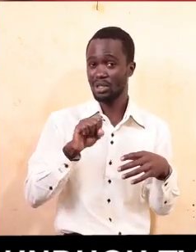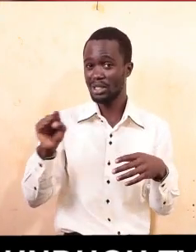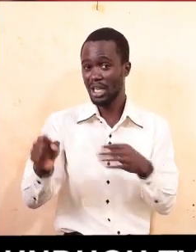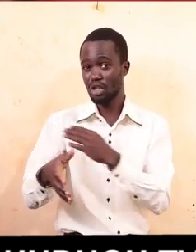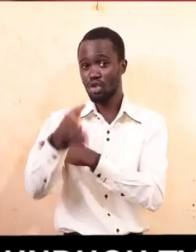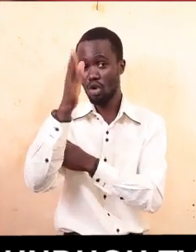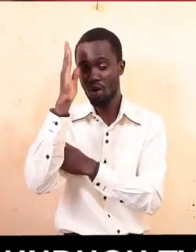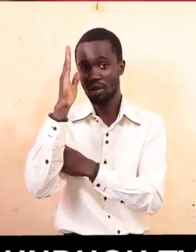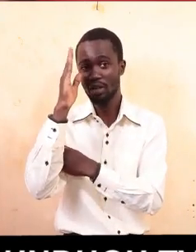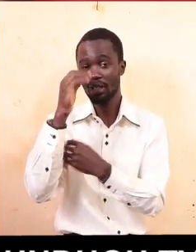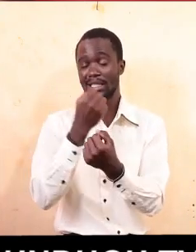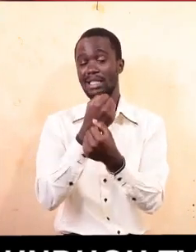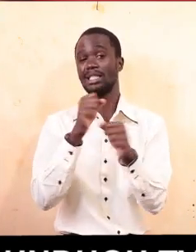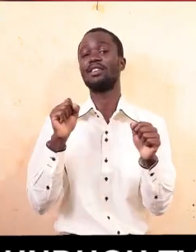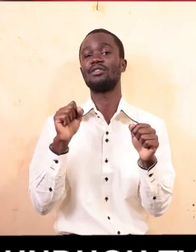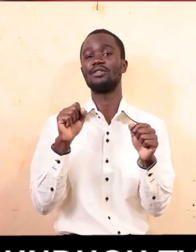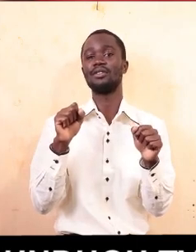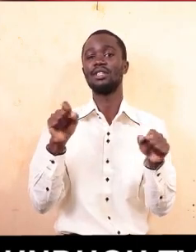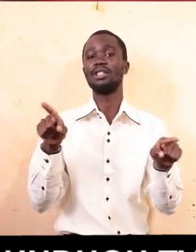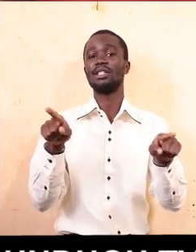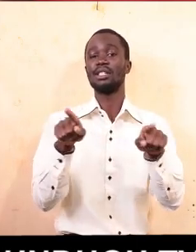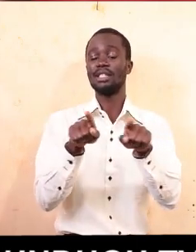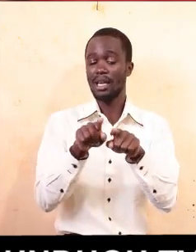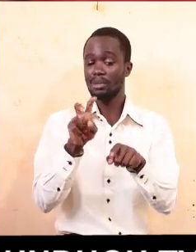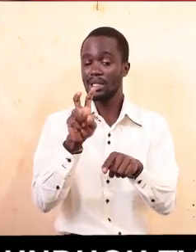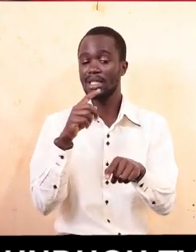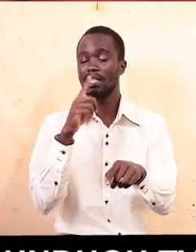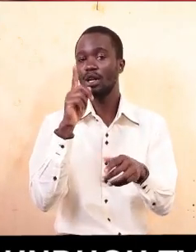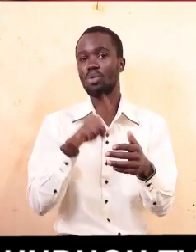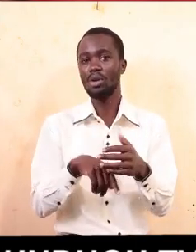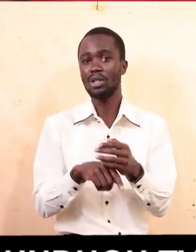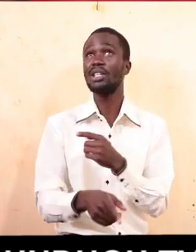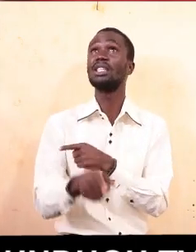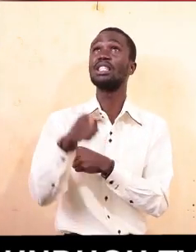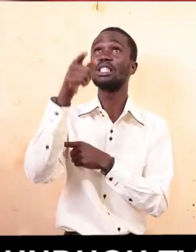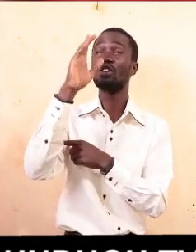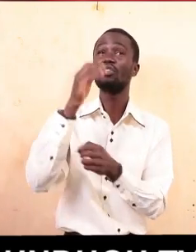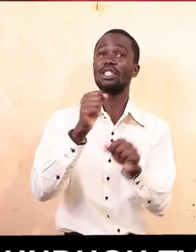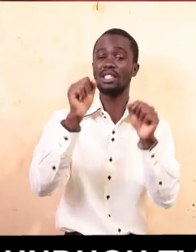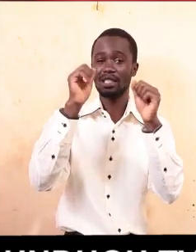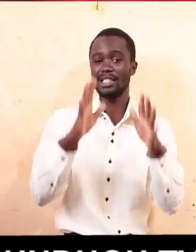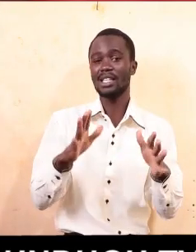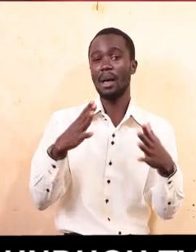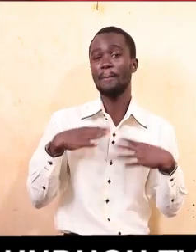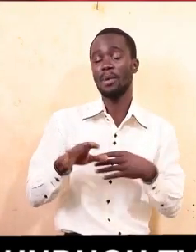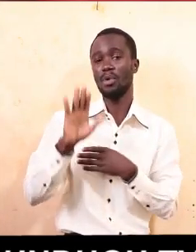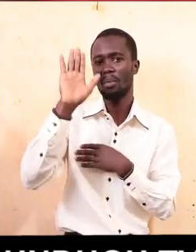yao. Na ndio sababu tumeona anasema yeye ni ngome ya watu wake. Kwa hivyo